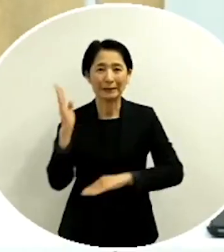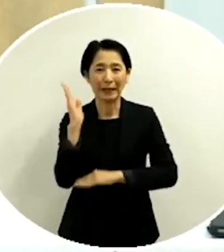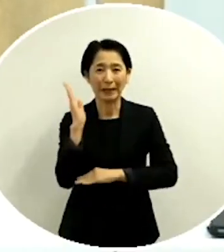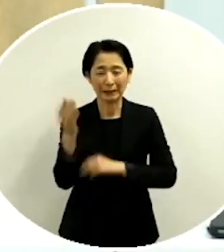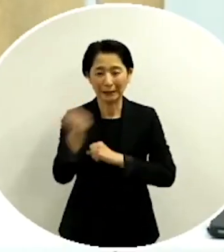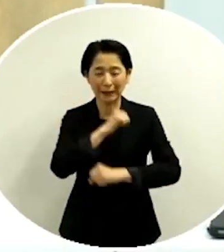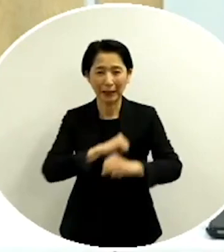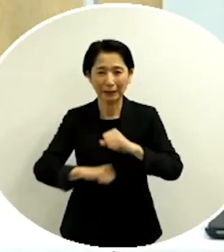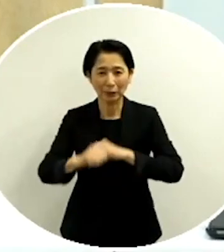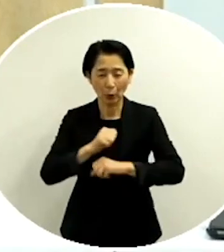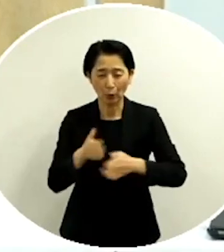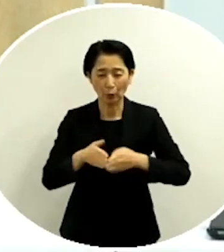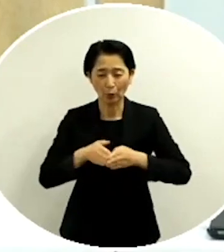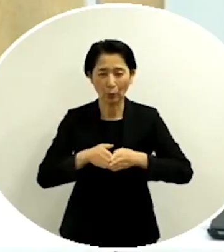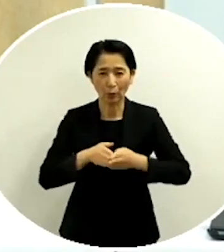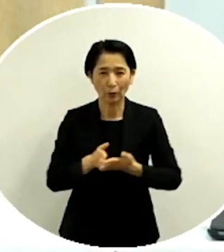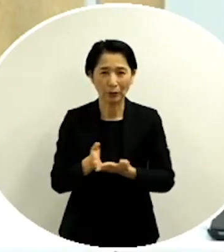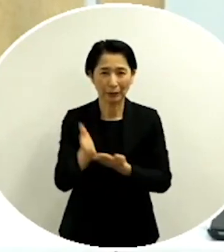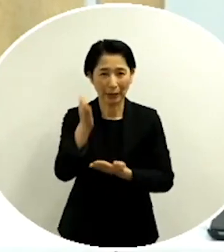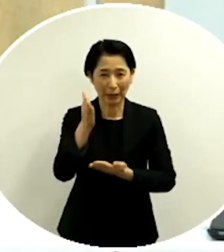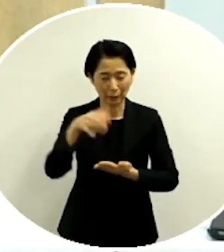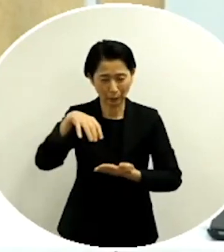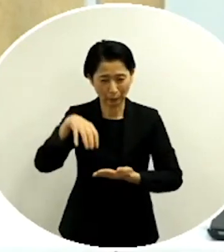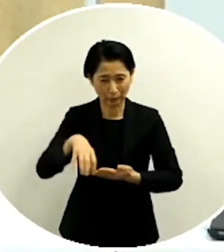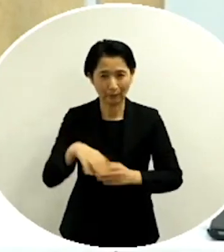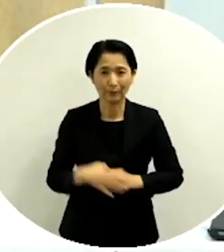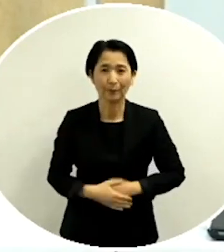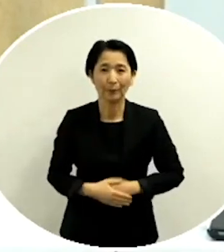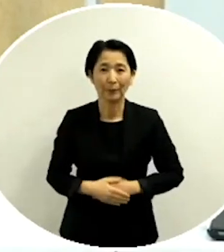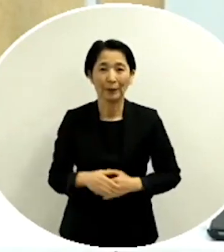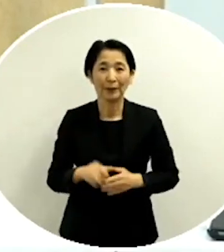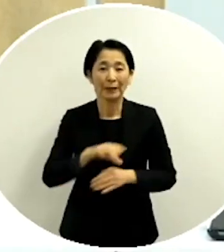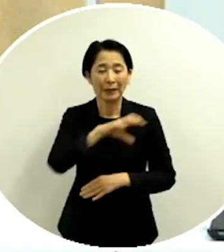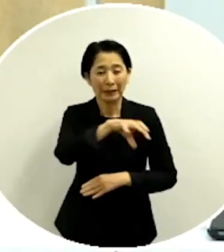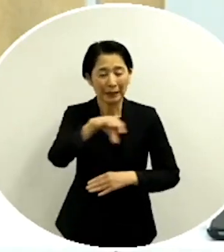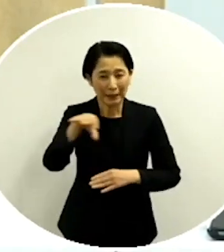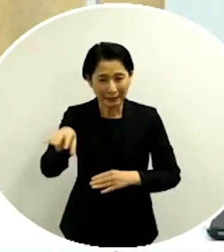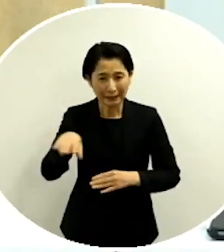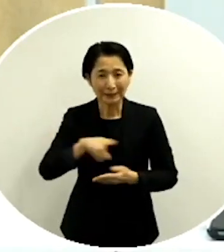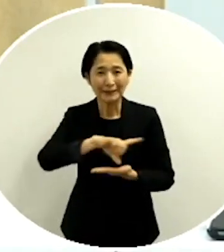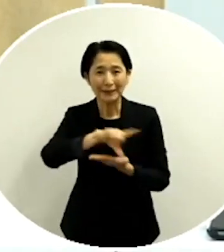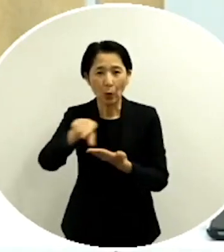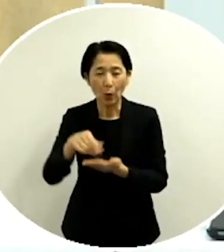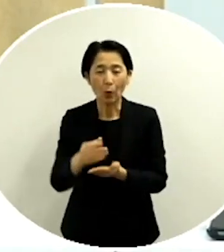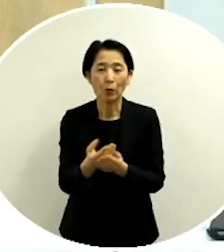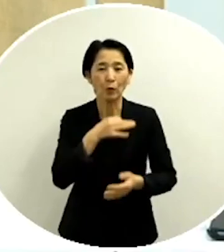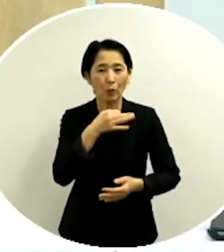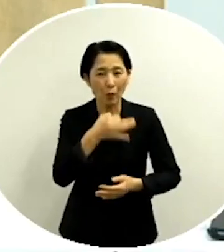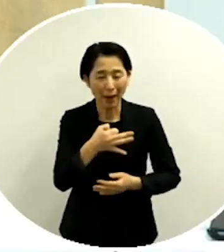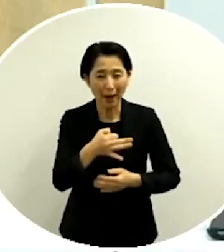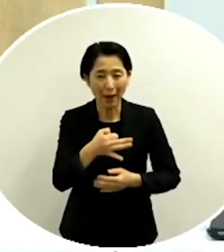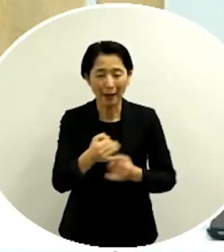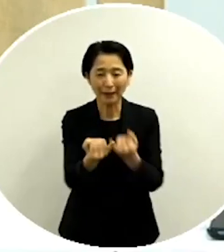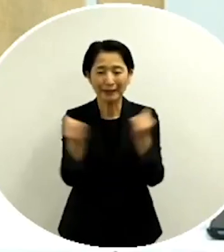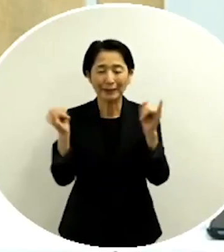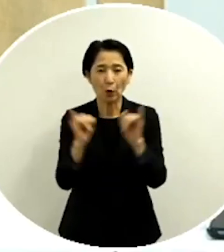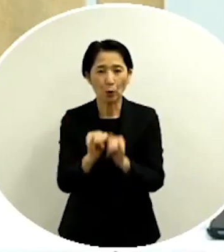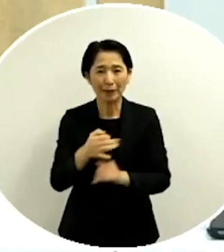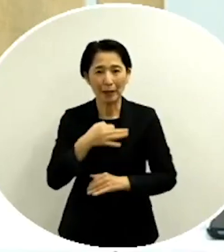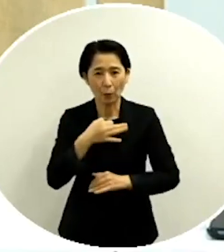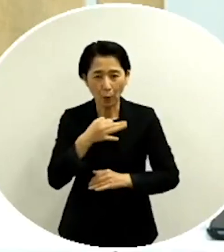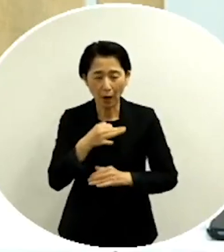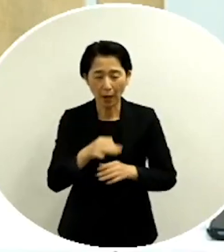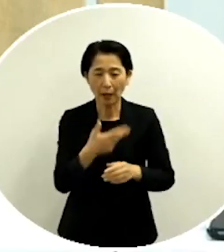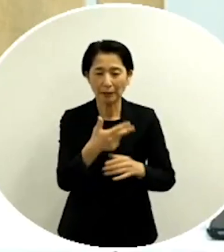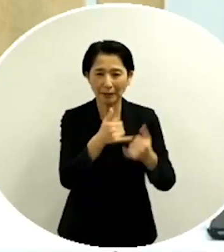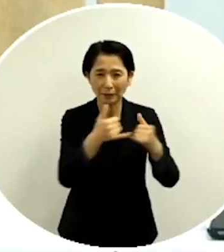になりますですから地方の声女性の声九実の草の根の声